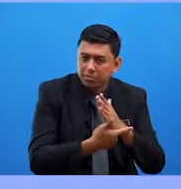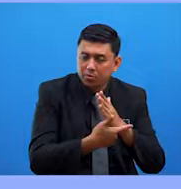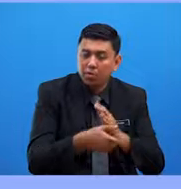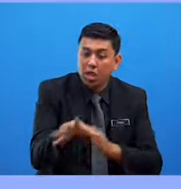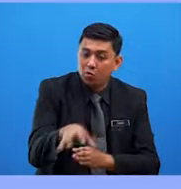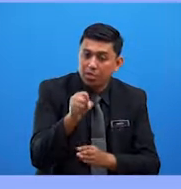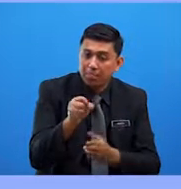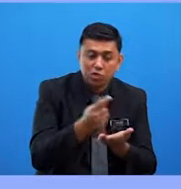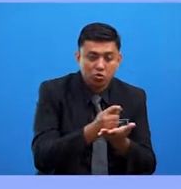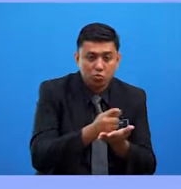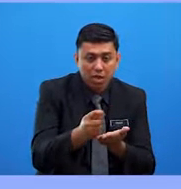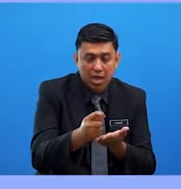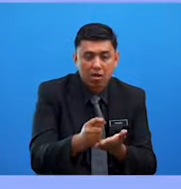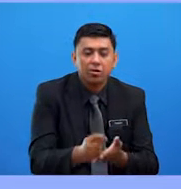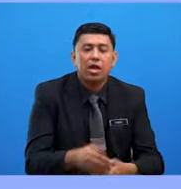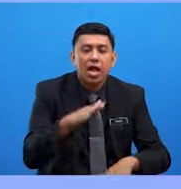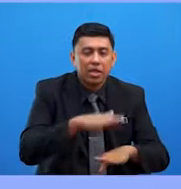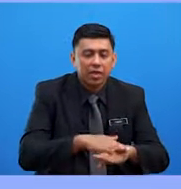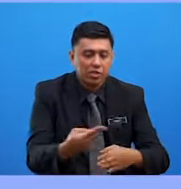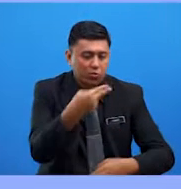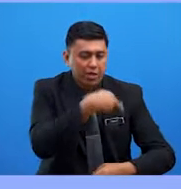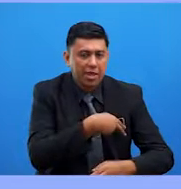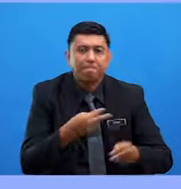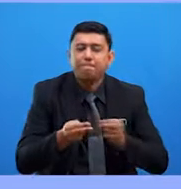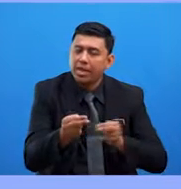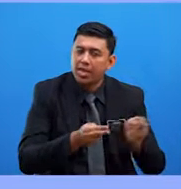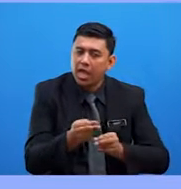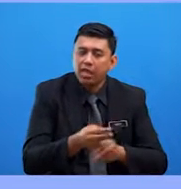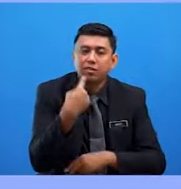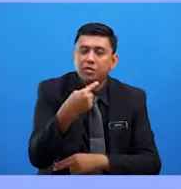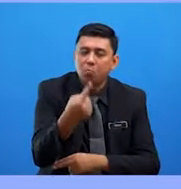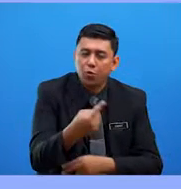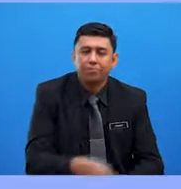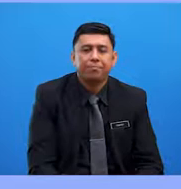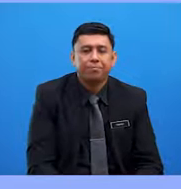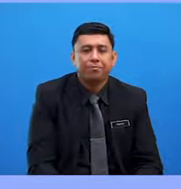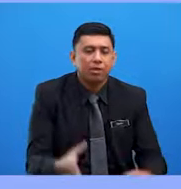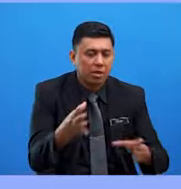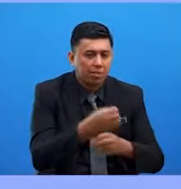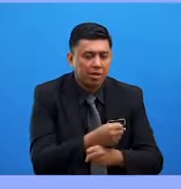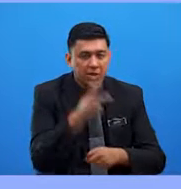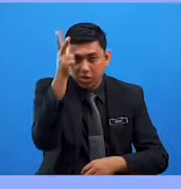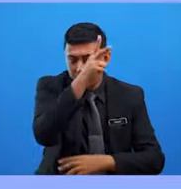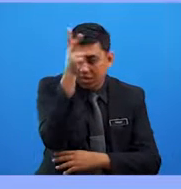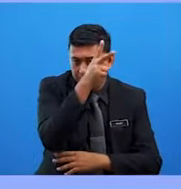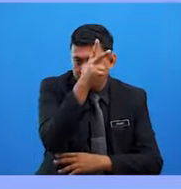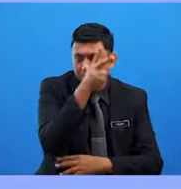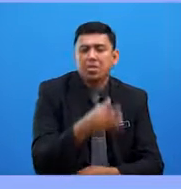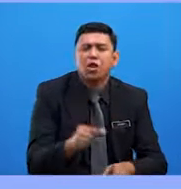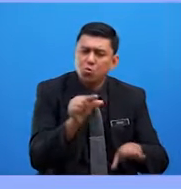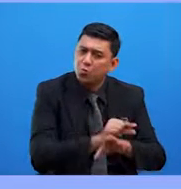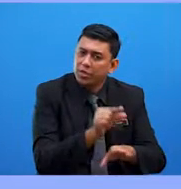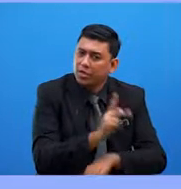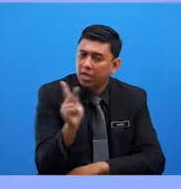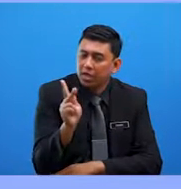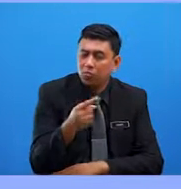kutipan cukai atas keuntungan perniagaan tersebut. Pendapatan kerajaan akan